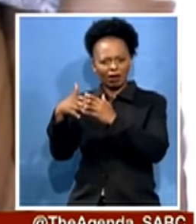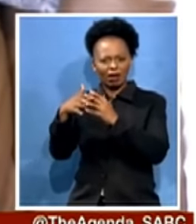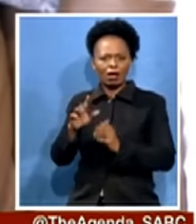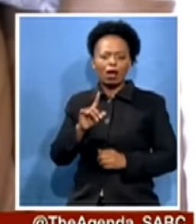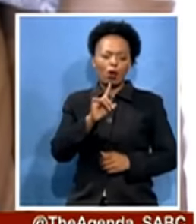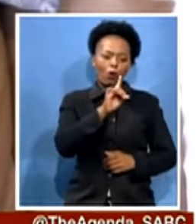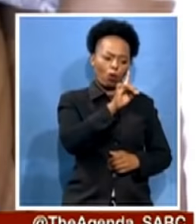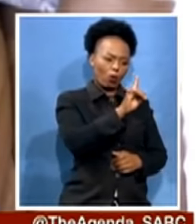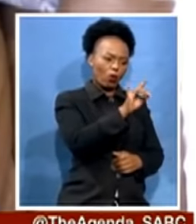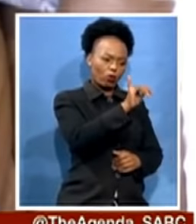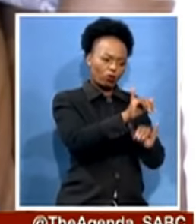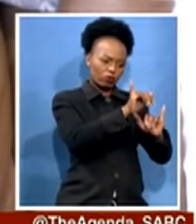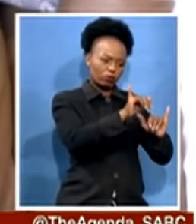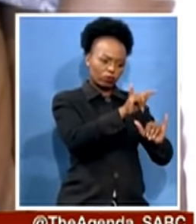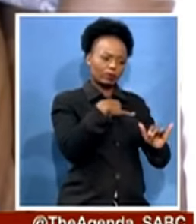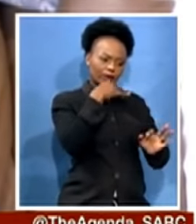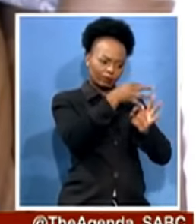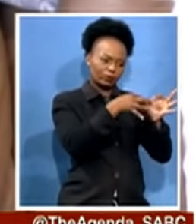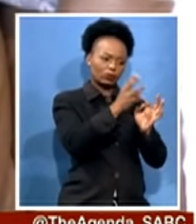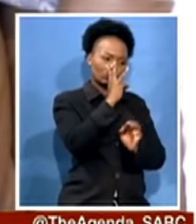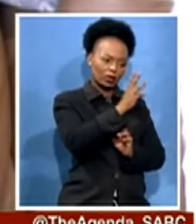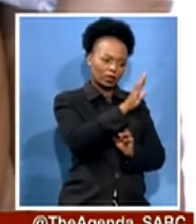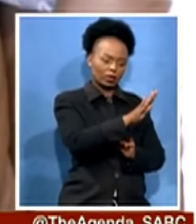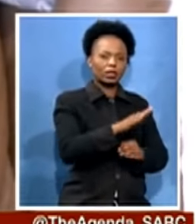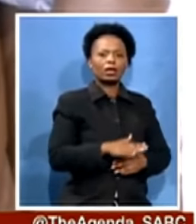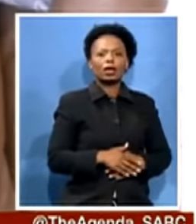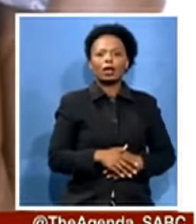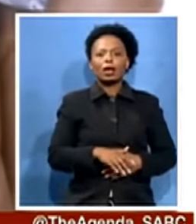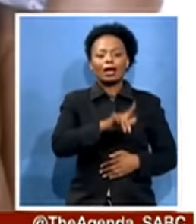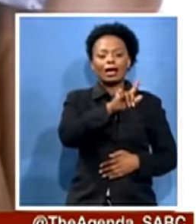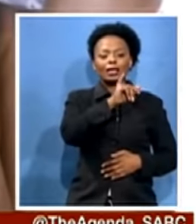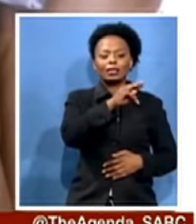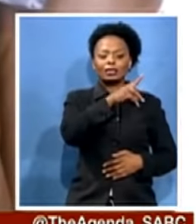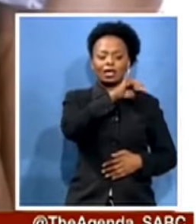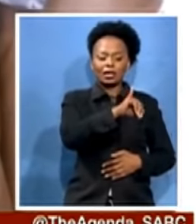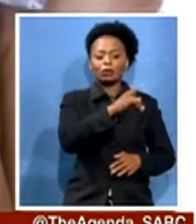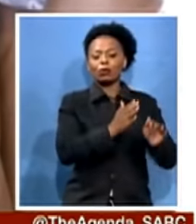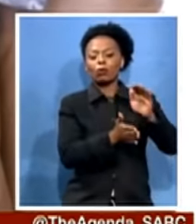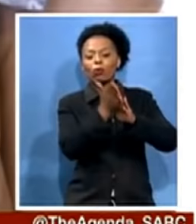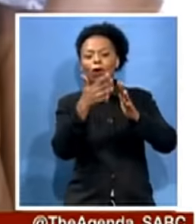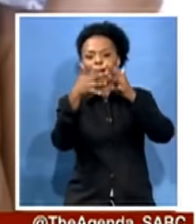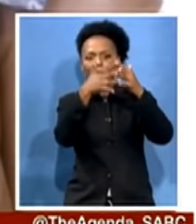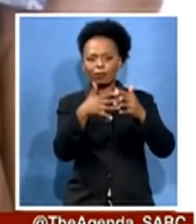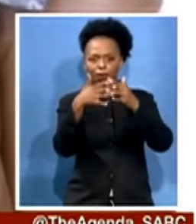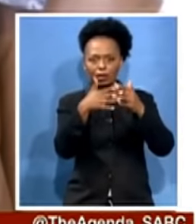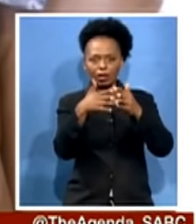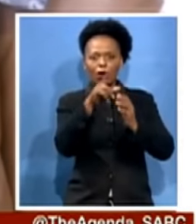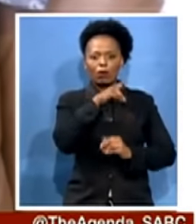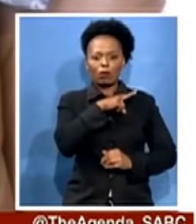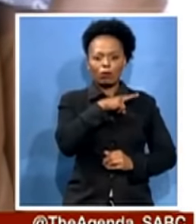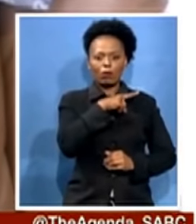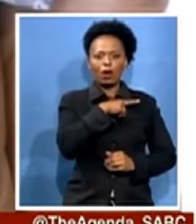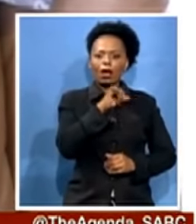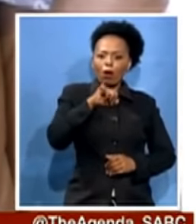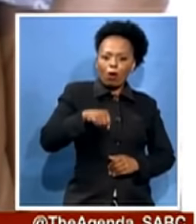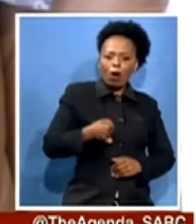uLindani ukuya kwakhe e-America, njengoba ngisho nje ngithi wabe sethakayochazelwa umakoti owazi yonke ifamily, ngifuna ukuya lapho